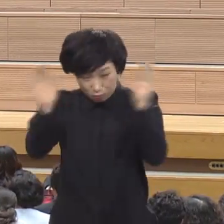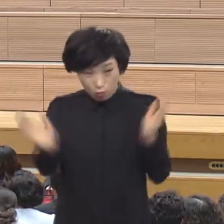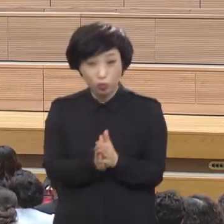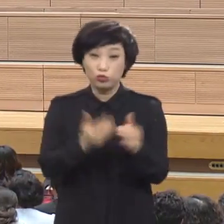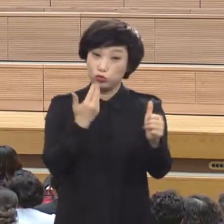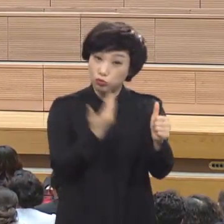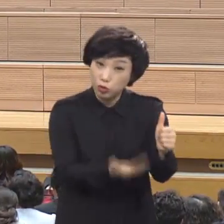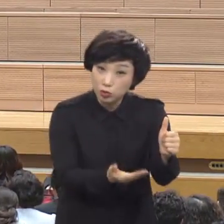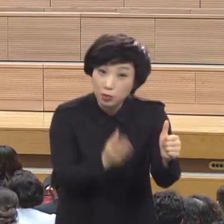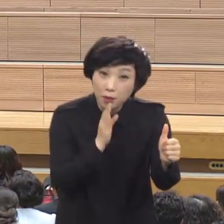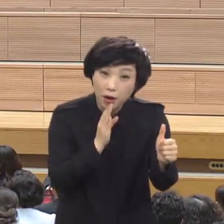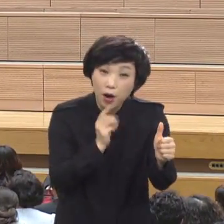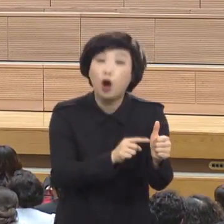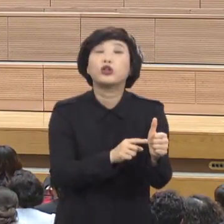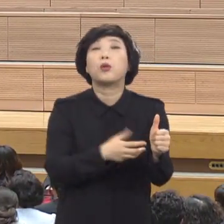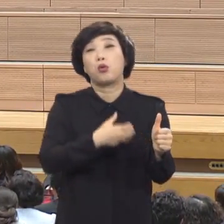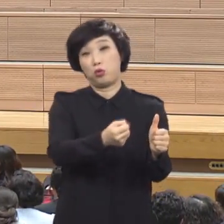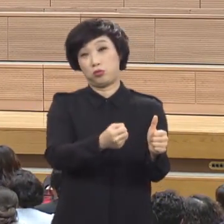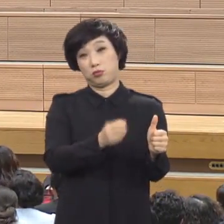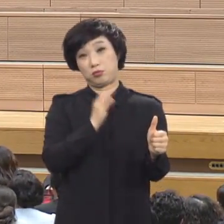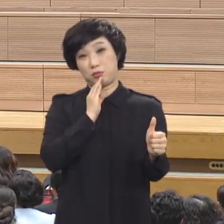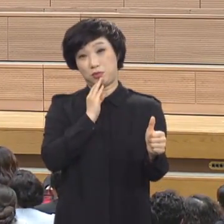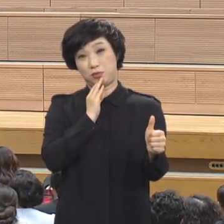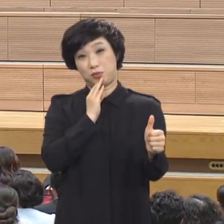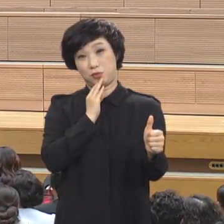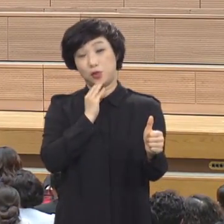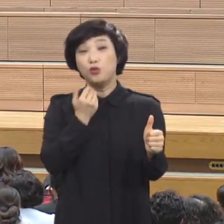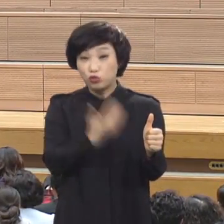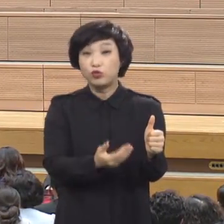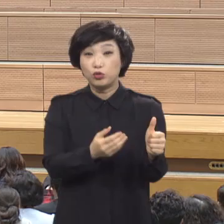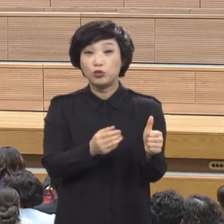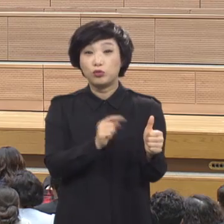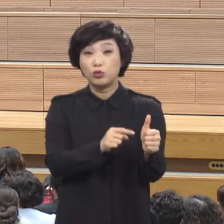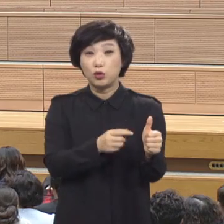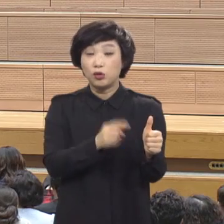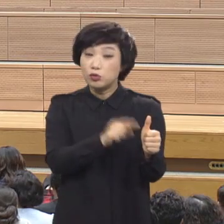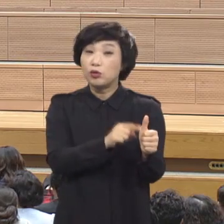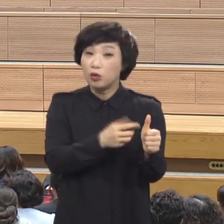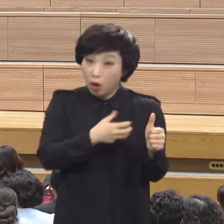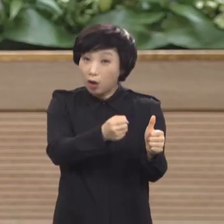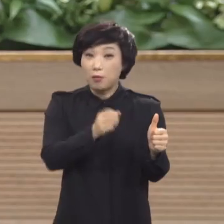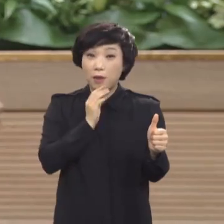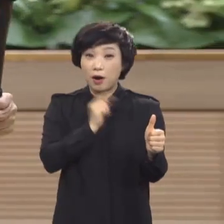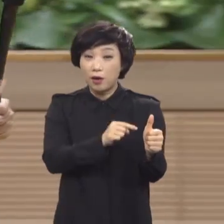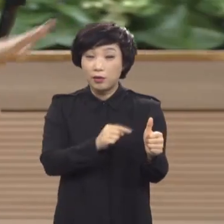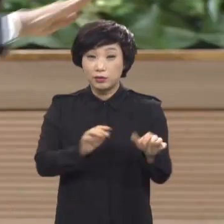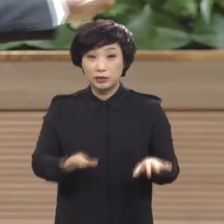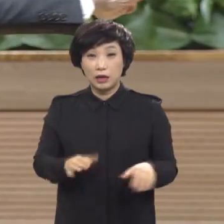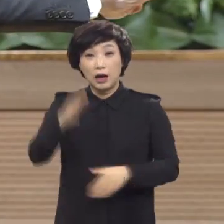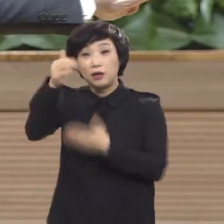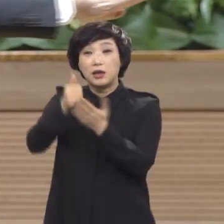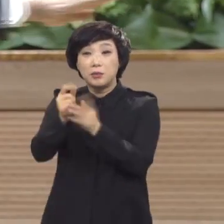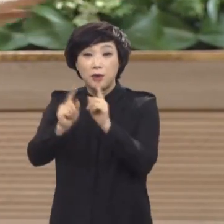줘서 아담의 소유가 됐어요. 주는 순간 내 거예요. 주는 순간. 근데